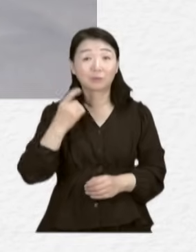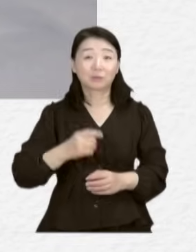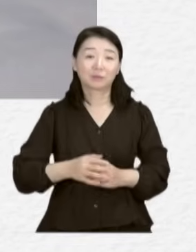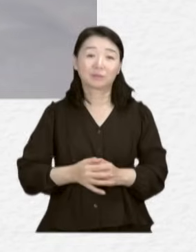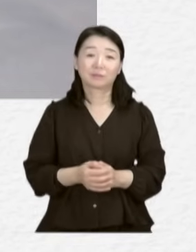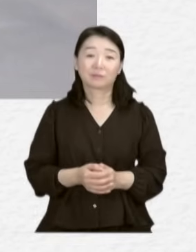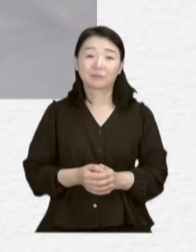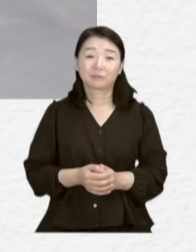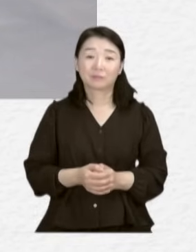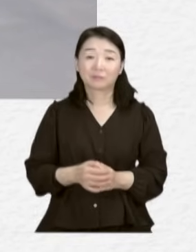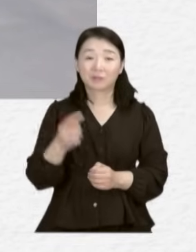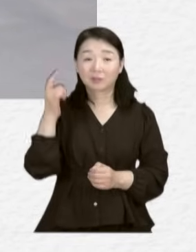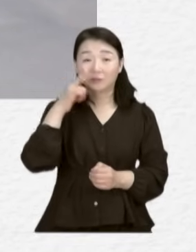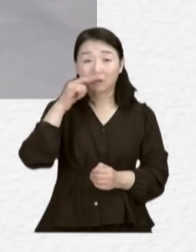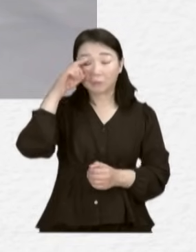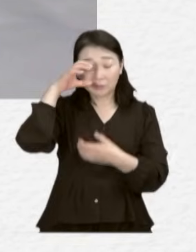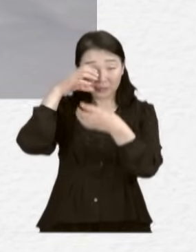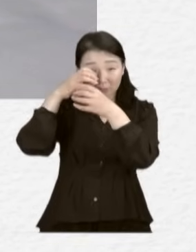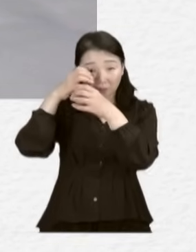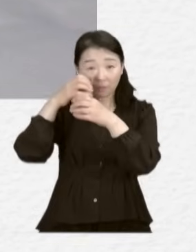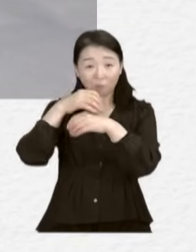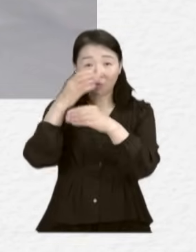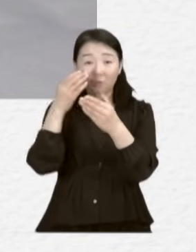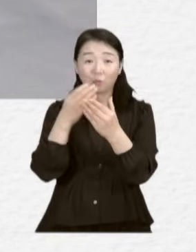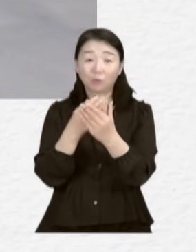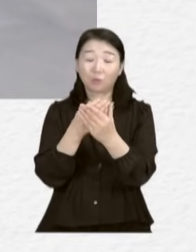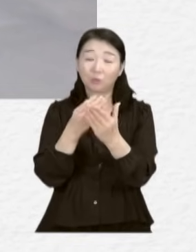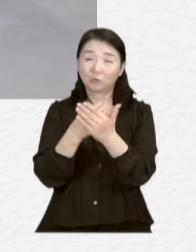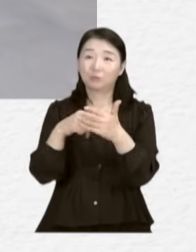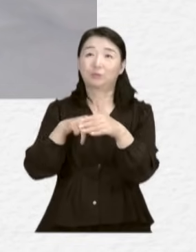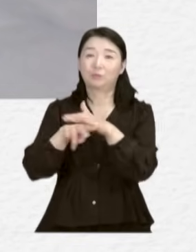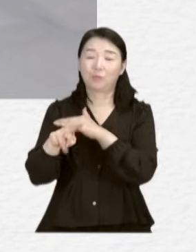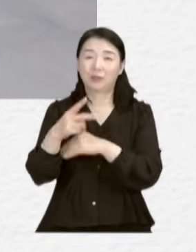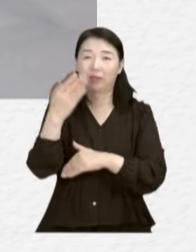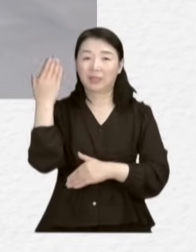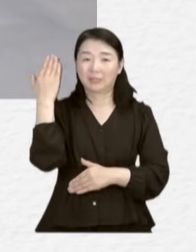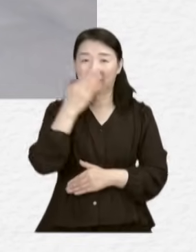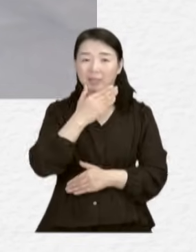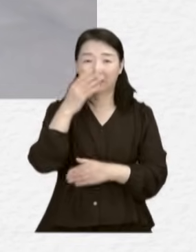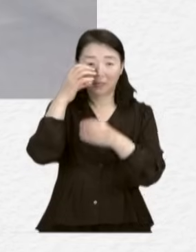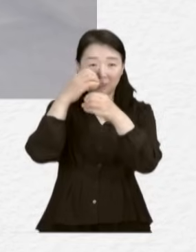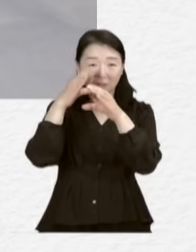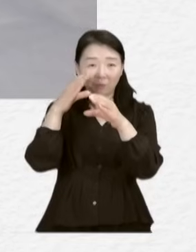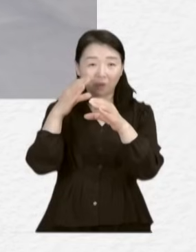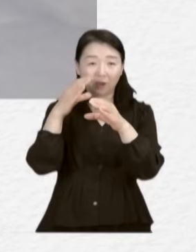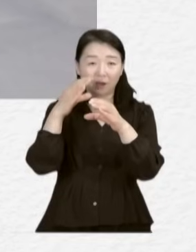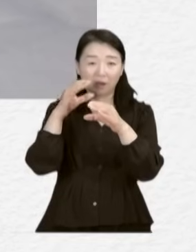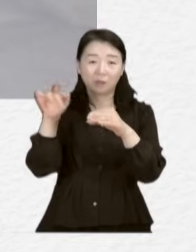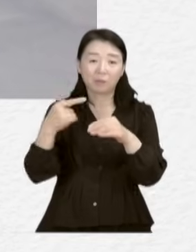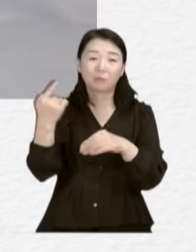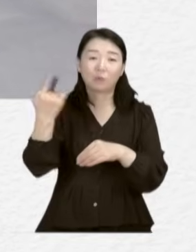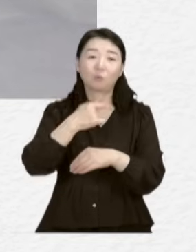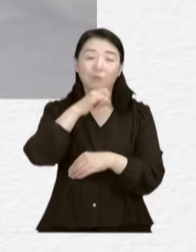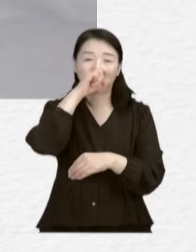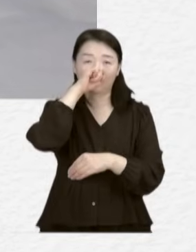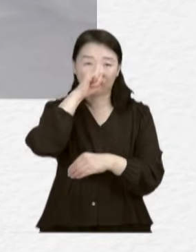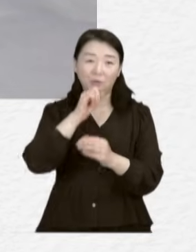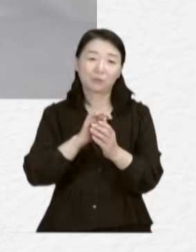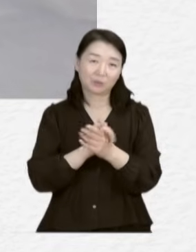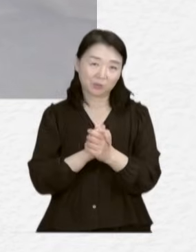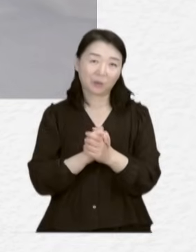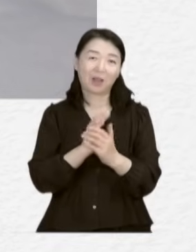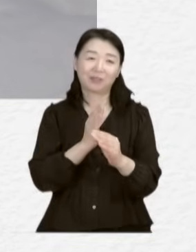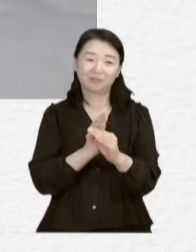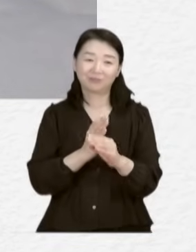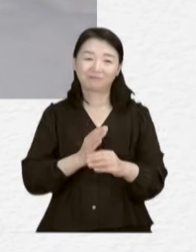했잖아요 근데 나쁜 세포가 다 자라나서 착한 세포가 100명이야 엄마는